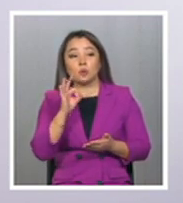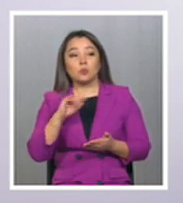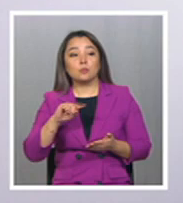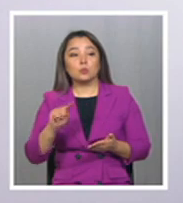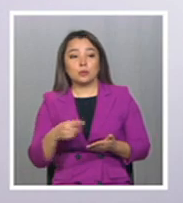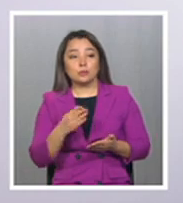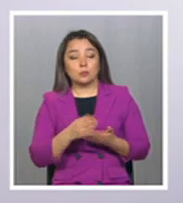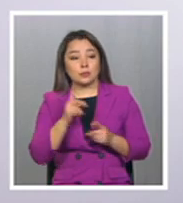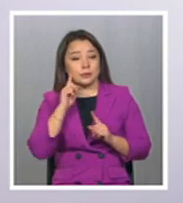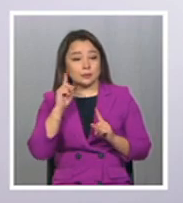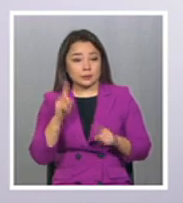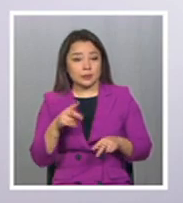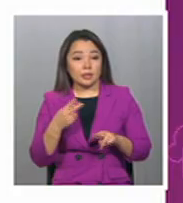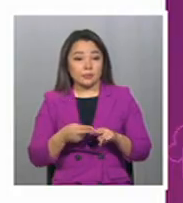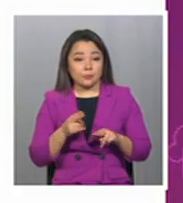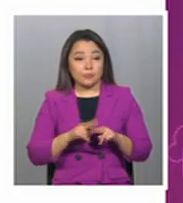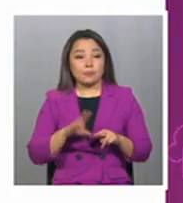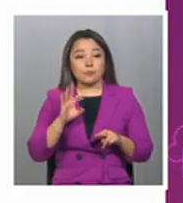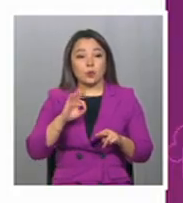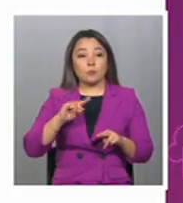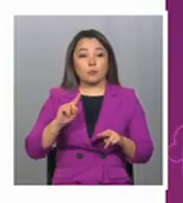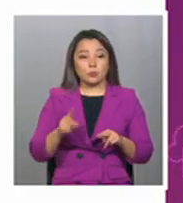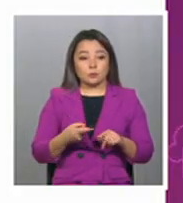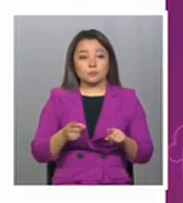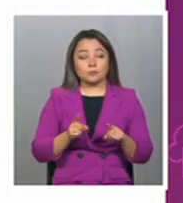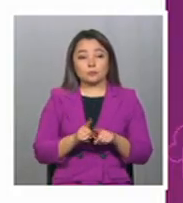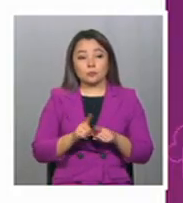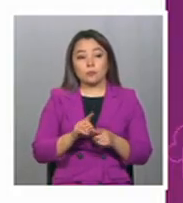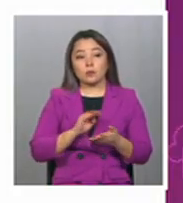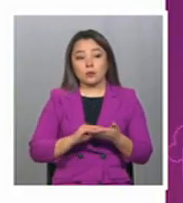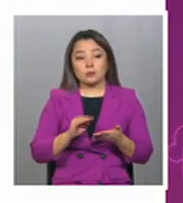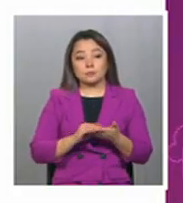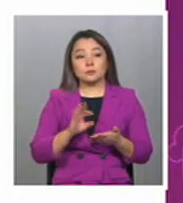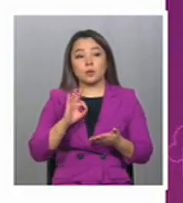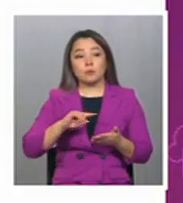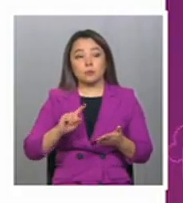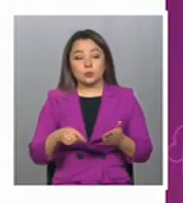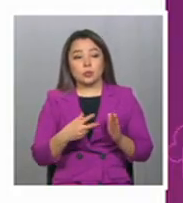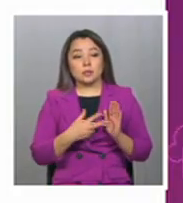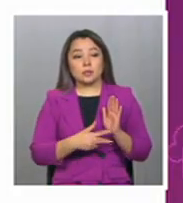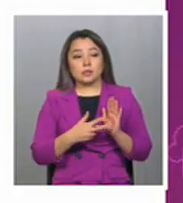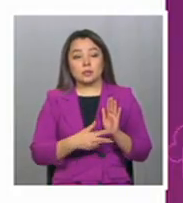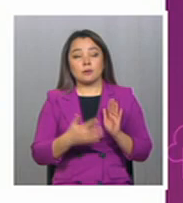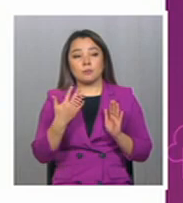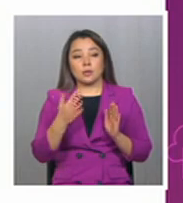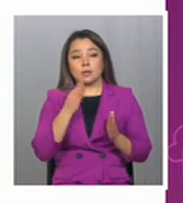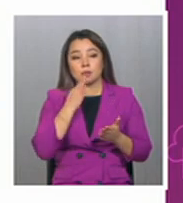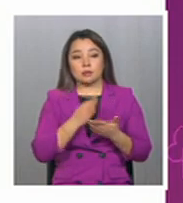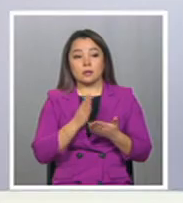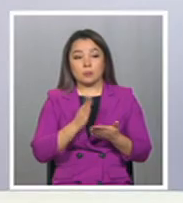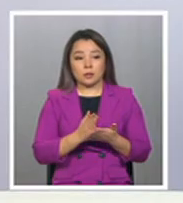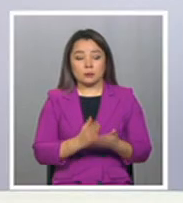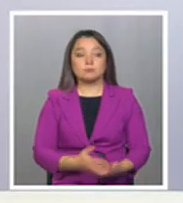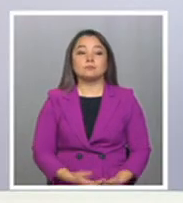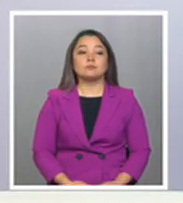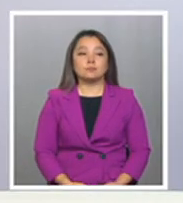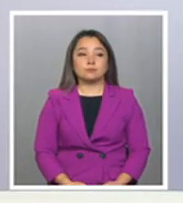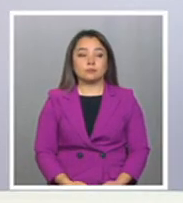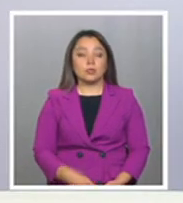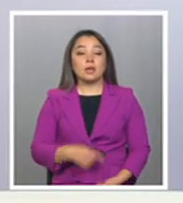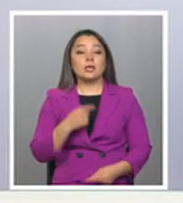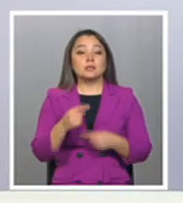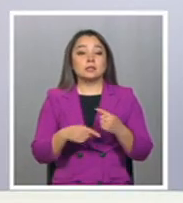бар екенін білеміз. Олай болса, жазайық. Ондық бөлшекпен 0 бүтін 100-ден 85 болады. Өте жақсы. Келесі